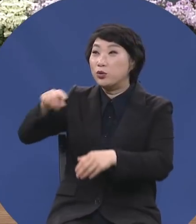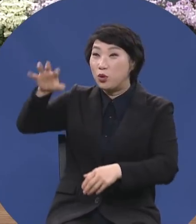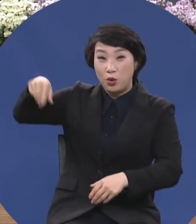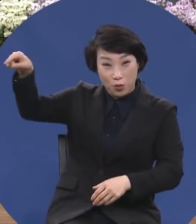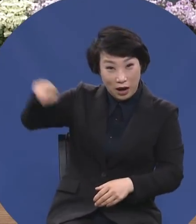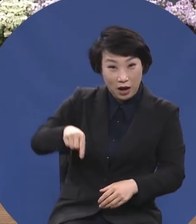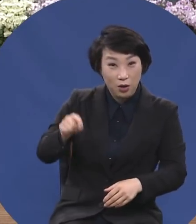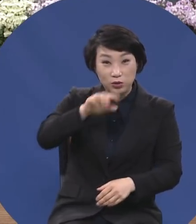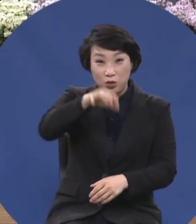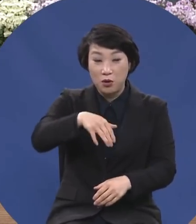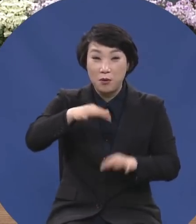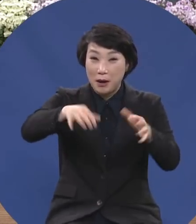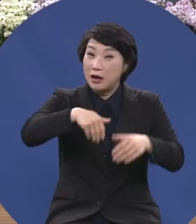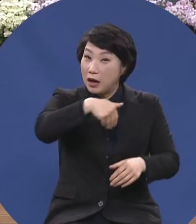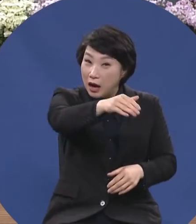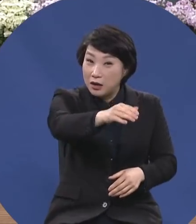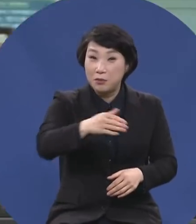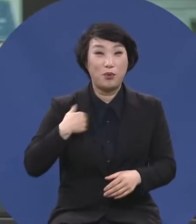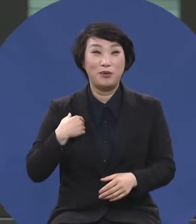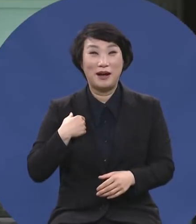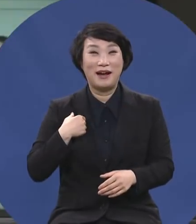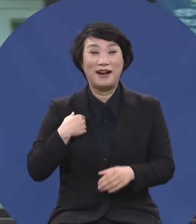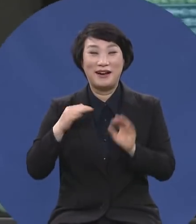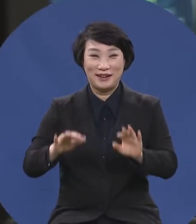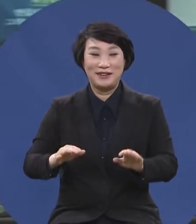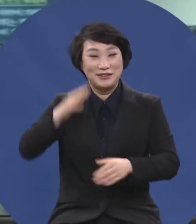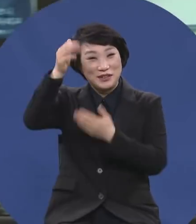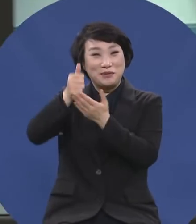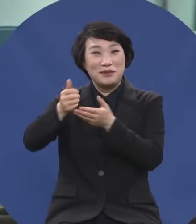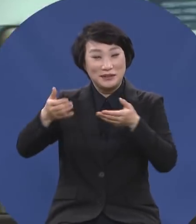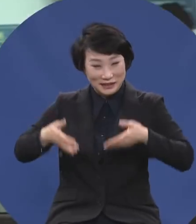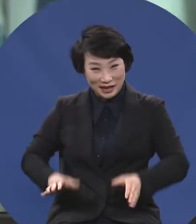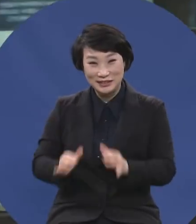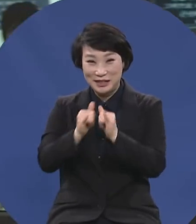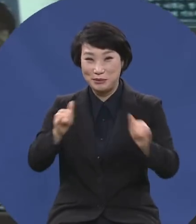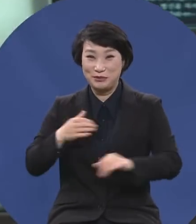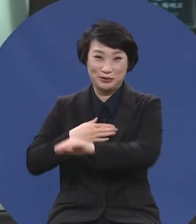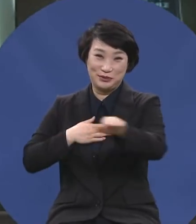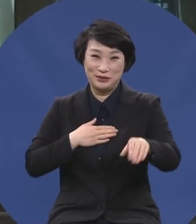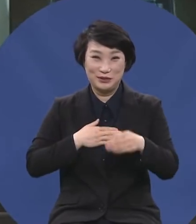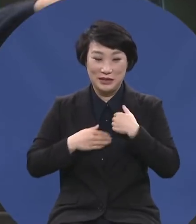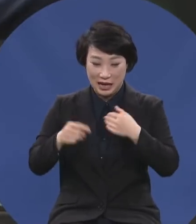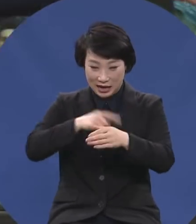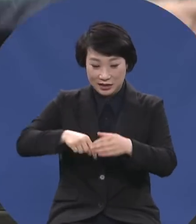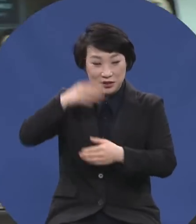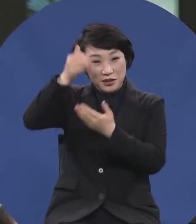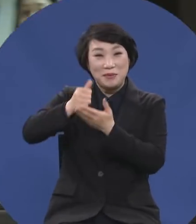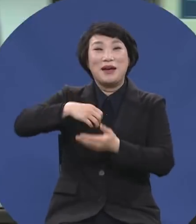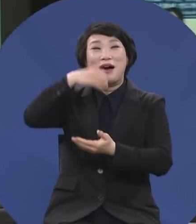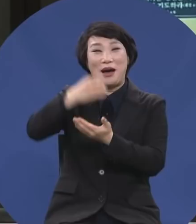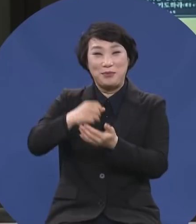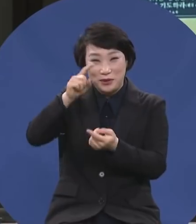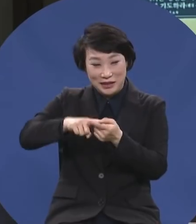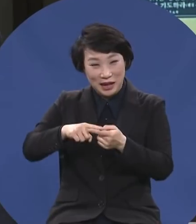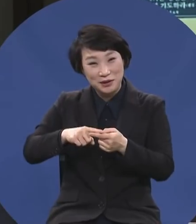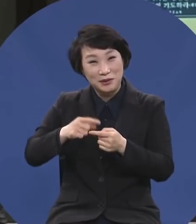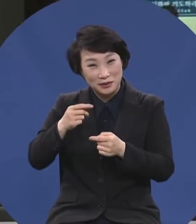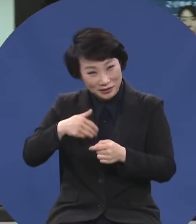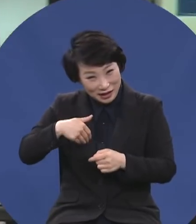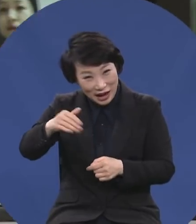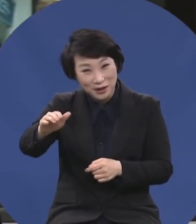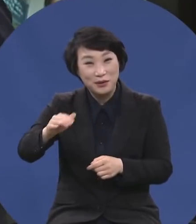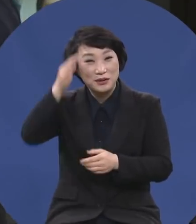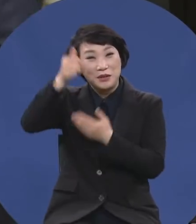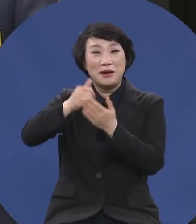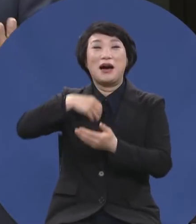가는지 모르죠. 성령으로 난다는 말이에요. 자기 속에서 감동하시는 대로 가고 감동하시는